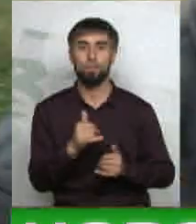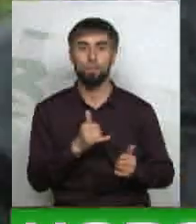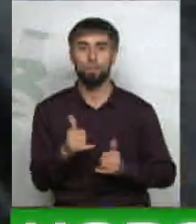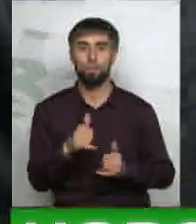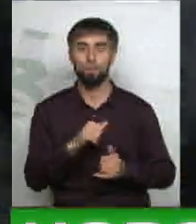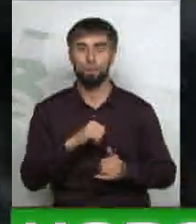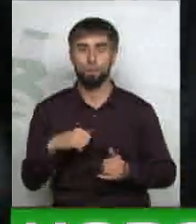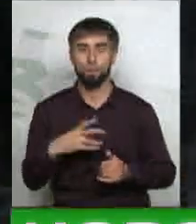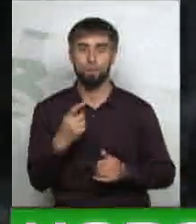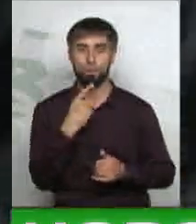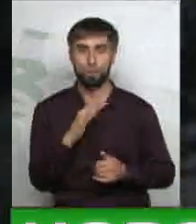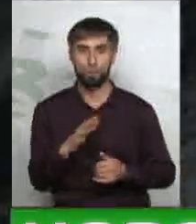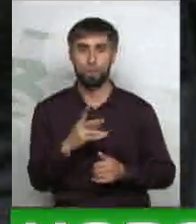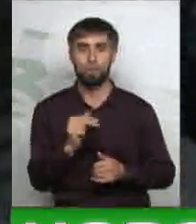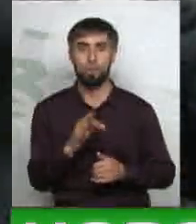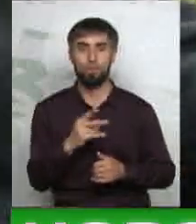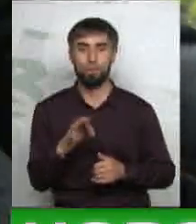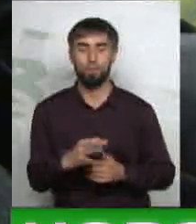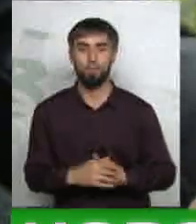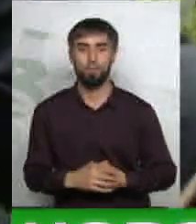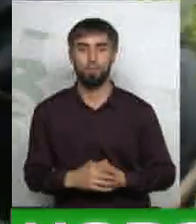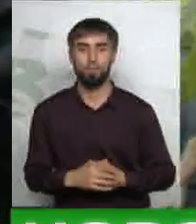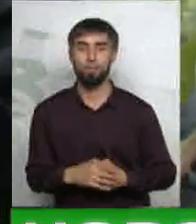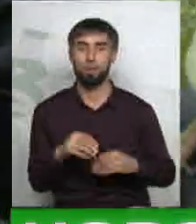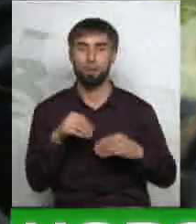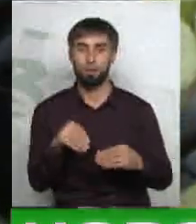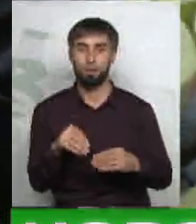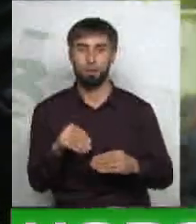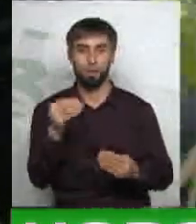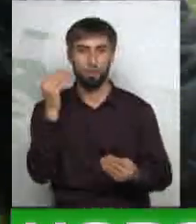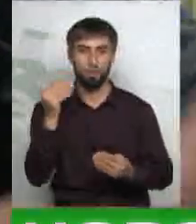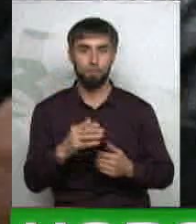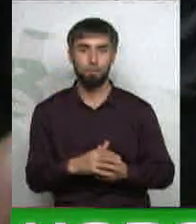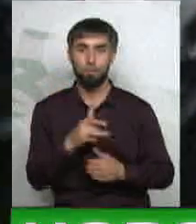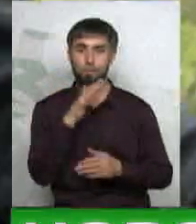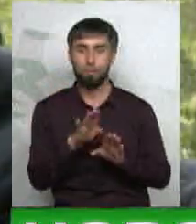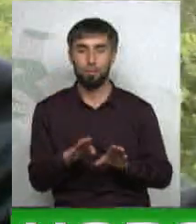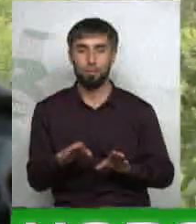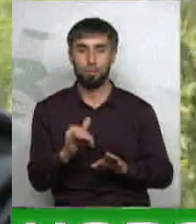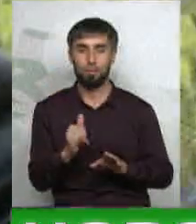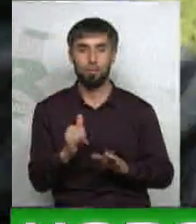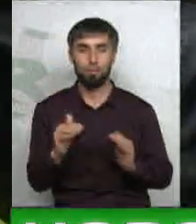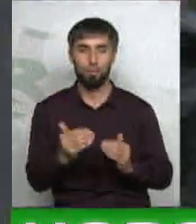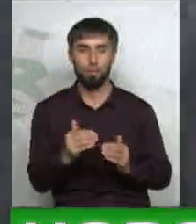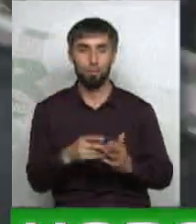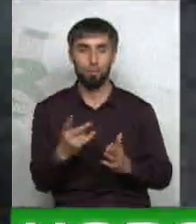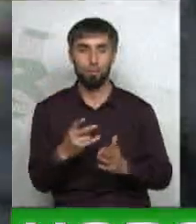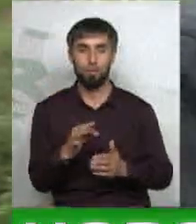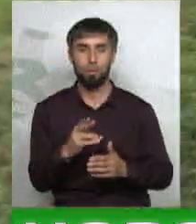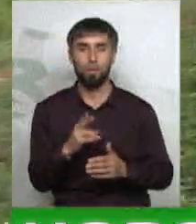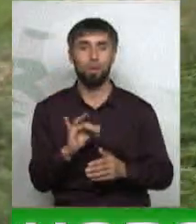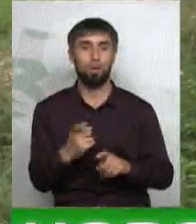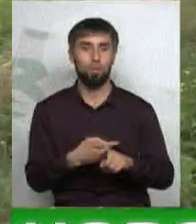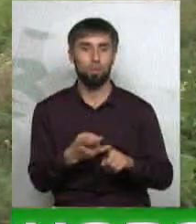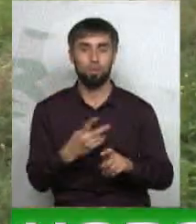не очень нетрудно, в общем. Ну, как обычно, да, ну, посадили, да, например, возраст такой, он маленький, надо окучивать его, как типа